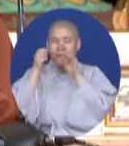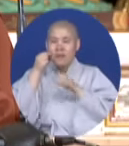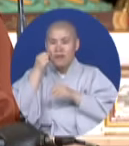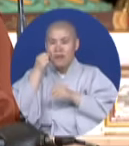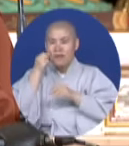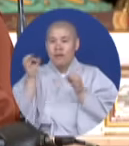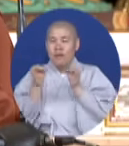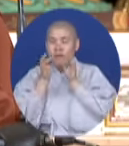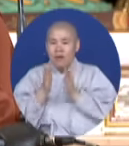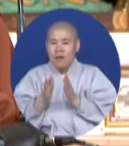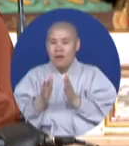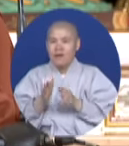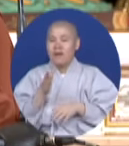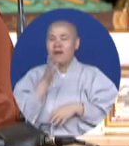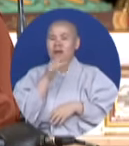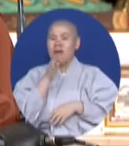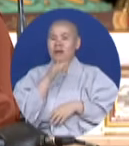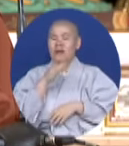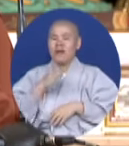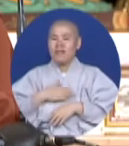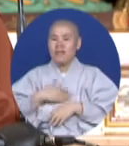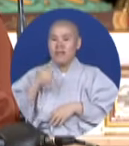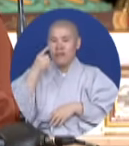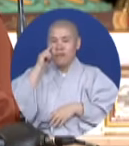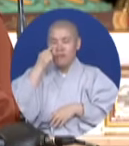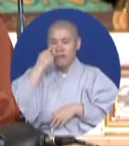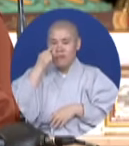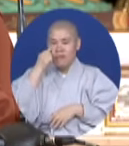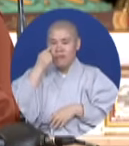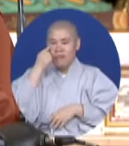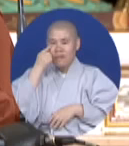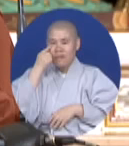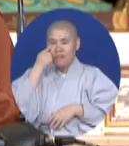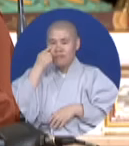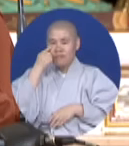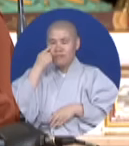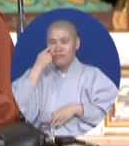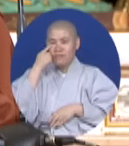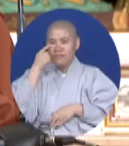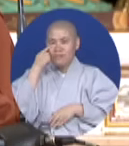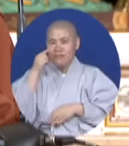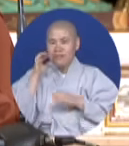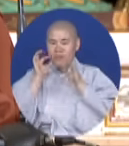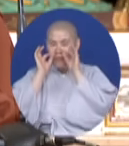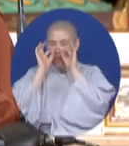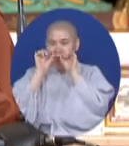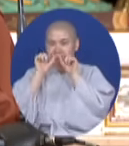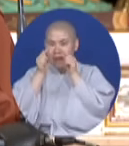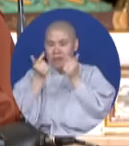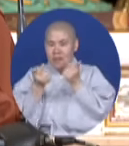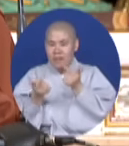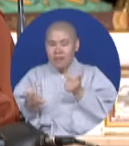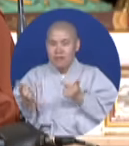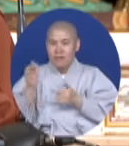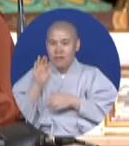아 내 눈은 눈에 보이지는 않지만